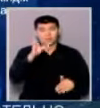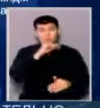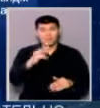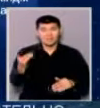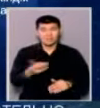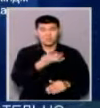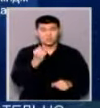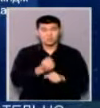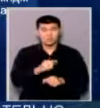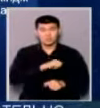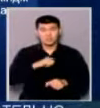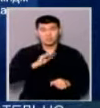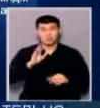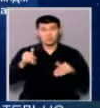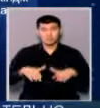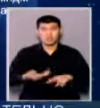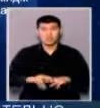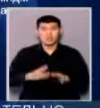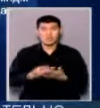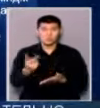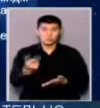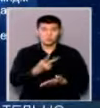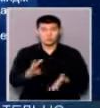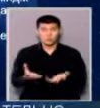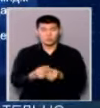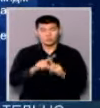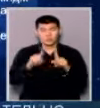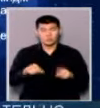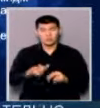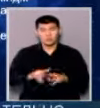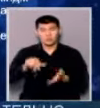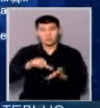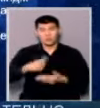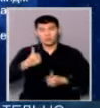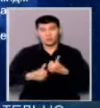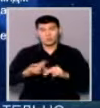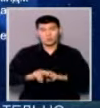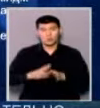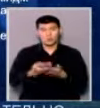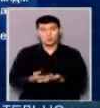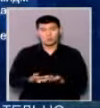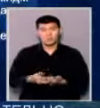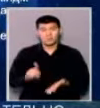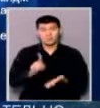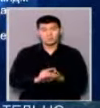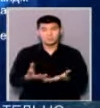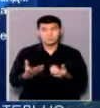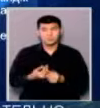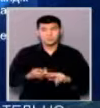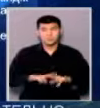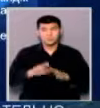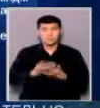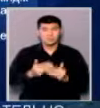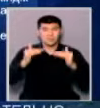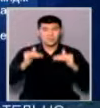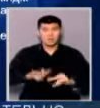второй попытки, и они сами будут решать, какой из двух сертификатов ЕНТ представить на конкурс по присуждению госгрантов. Все это, безусловно,